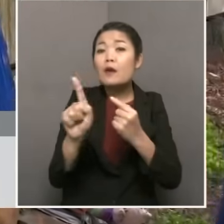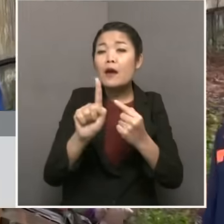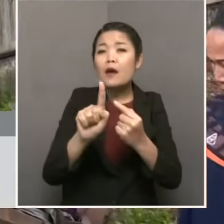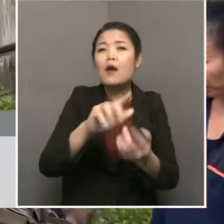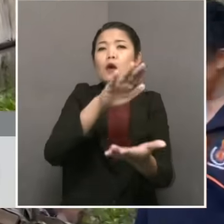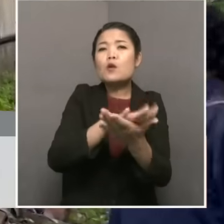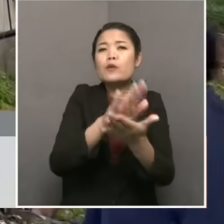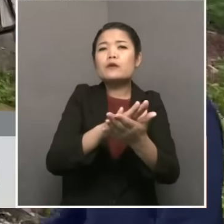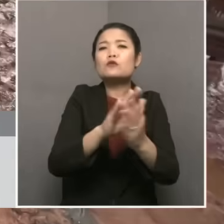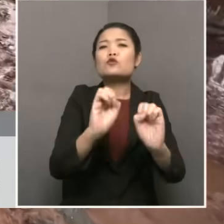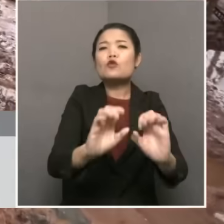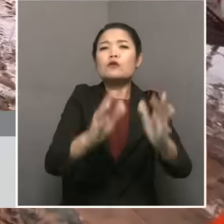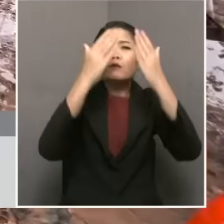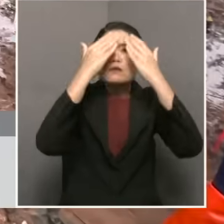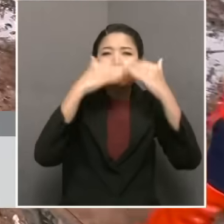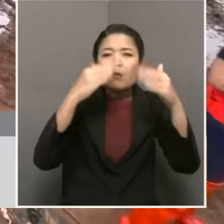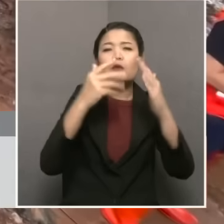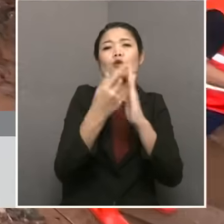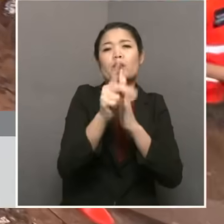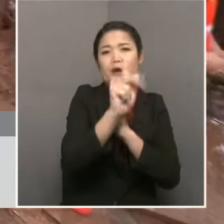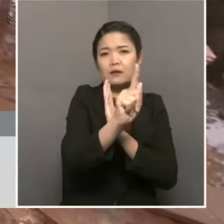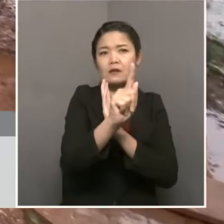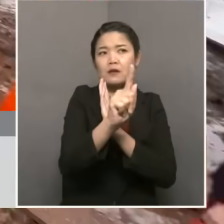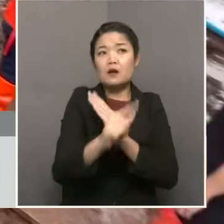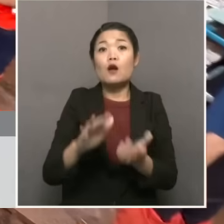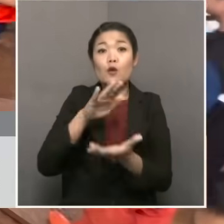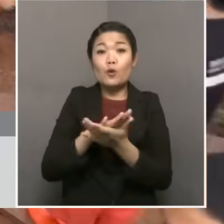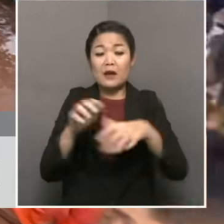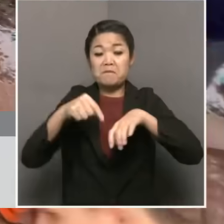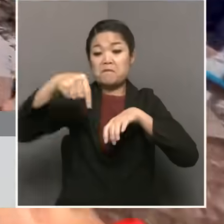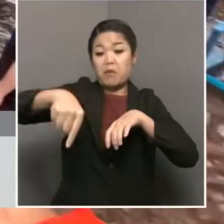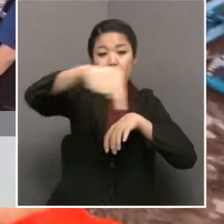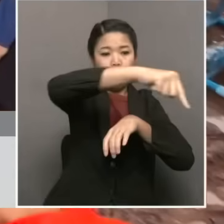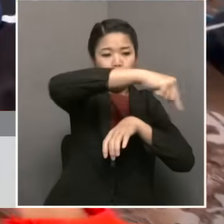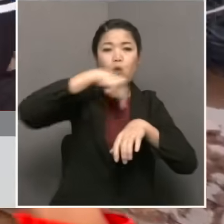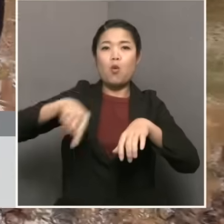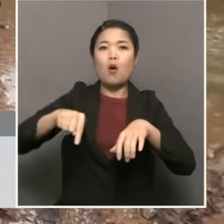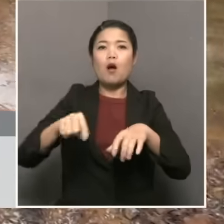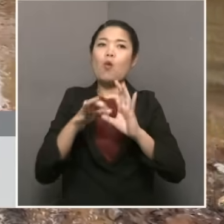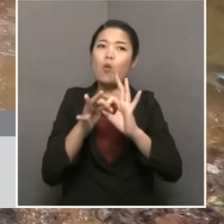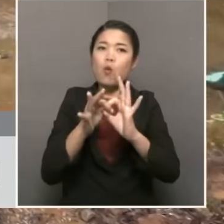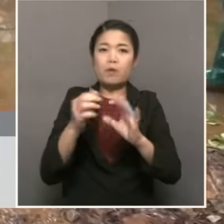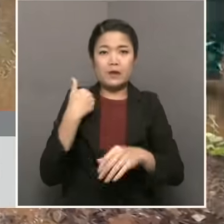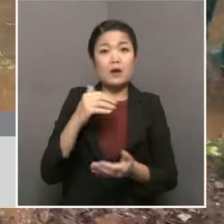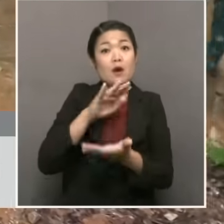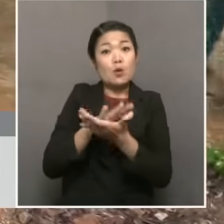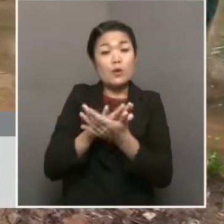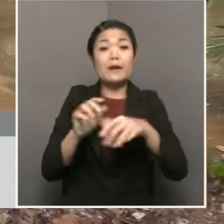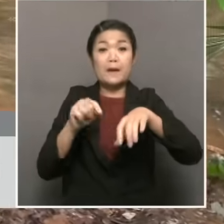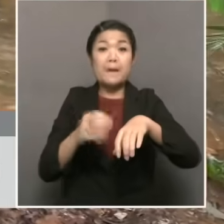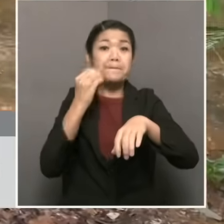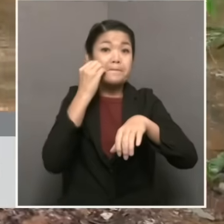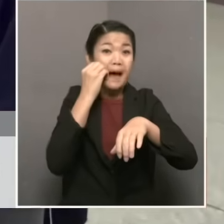คนตาบอดจังหวัดขอนแก่นนะคะโดยรอบของโรงเรียนตอนนี้ค่อนข้างน่าเป็นห่วงค่ะพื้นที่ตั้งของโรงเรียนอยู่ที่บ้าน